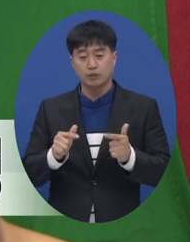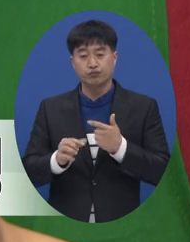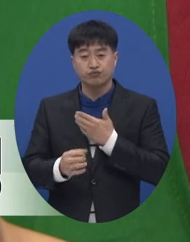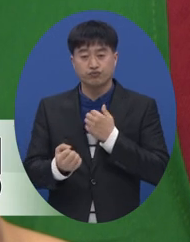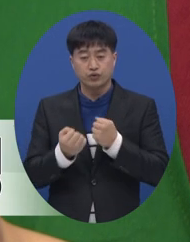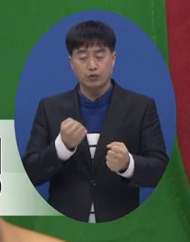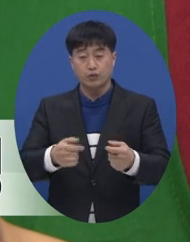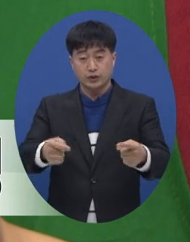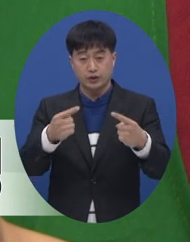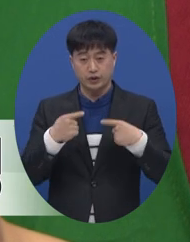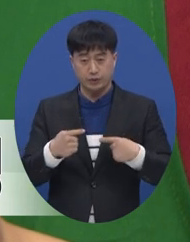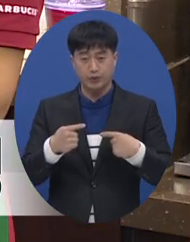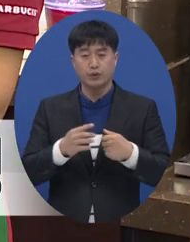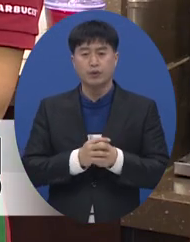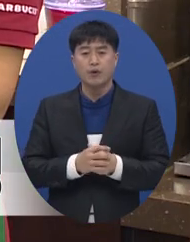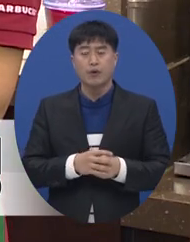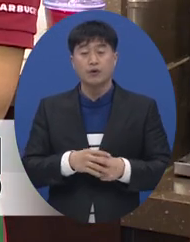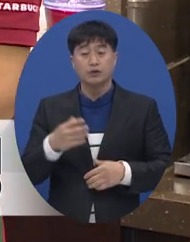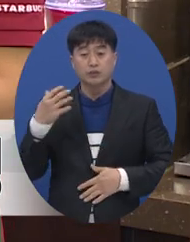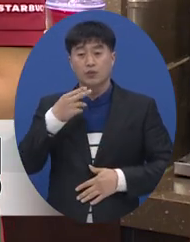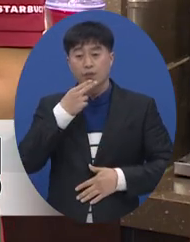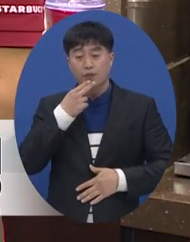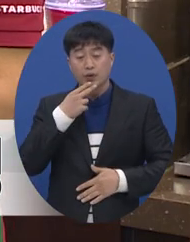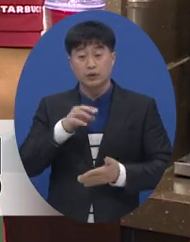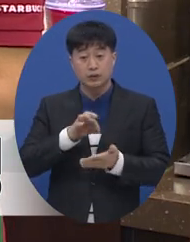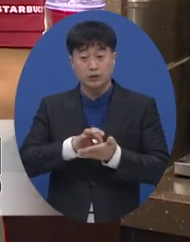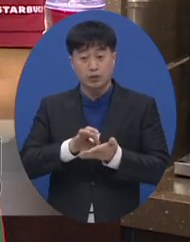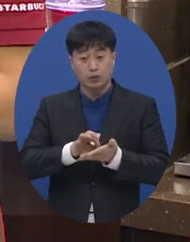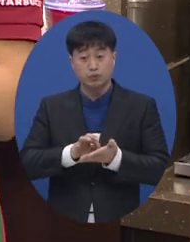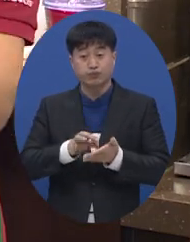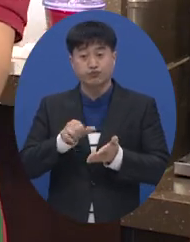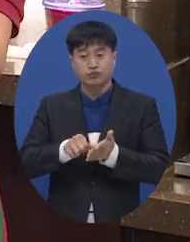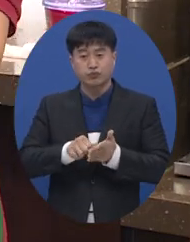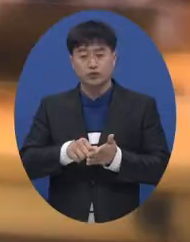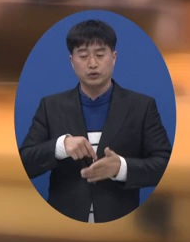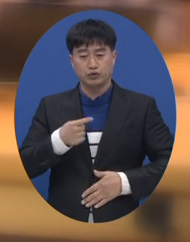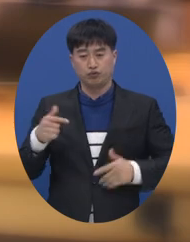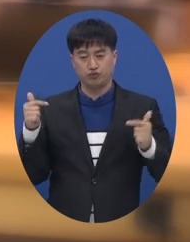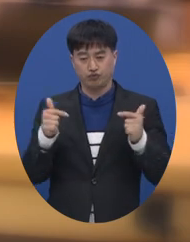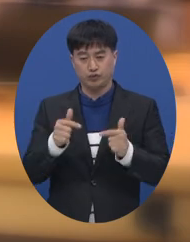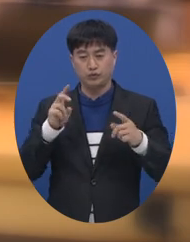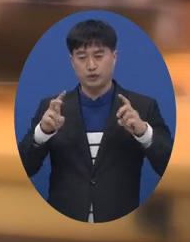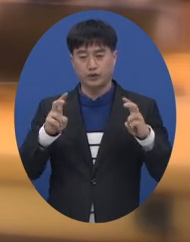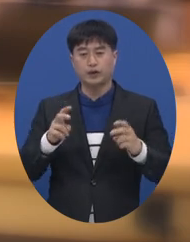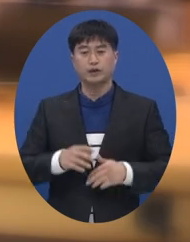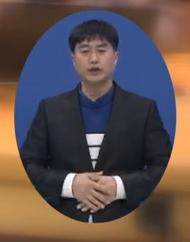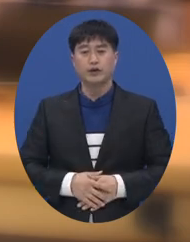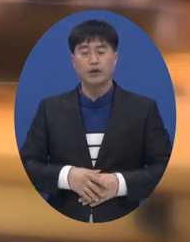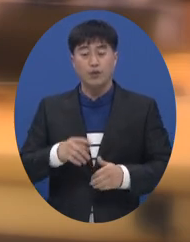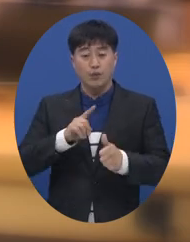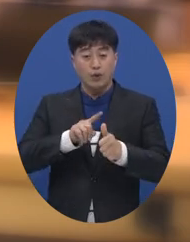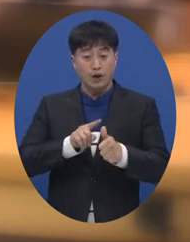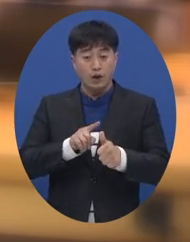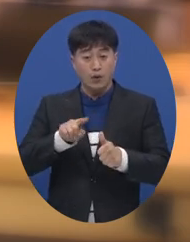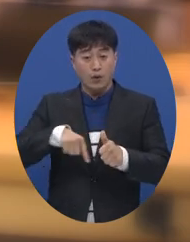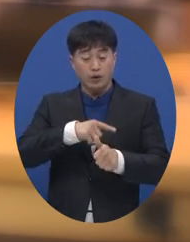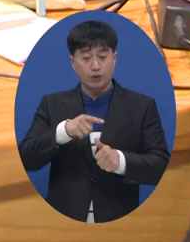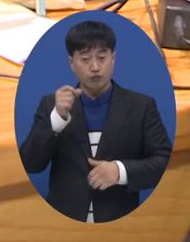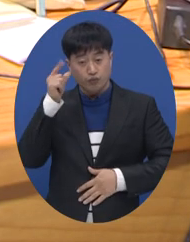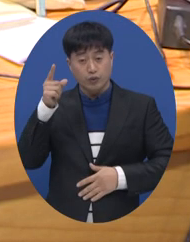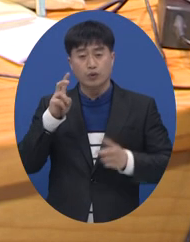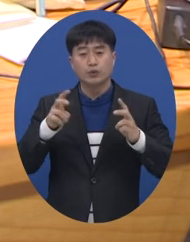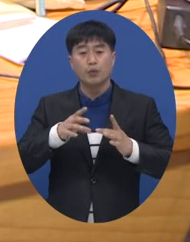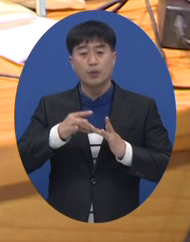동참한 업소와 사용제한 의무가 없는 이 대용품을 자발적으로 줄인 업소 등 입니다 환경 우수 없어 로 선정되면